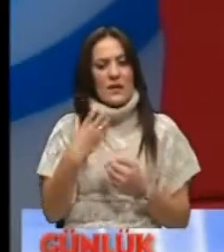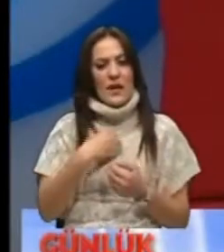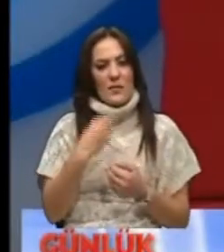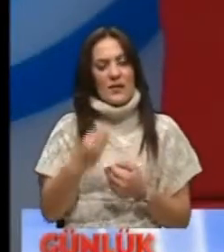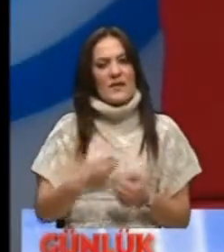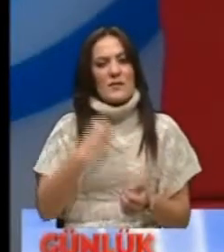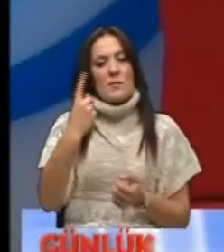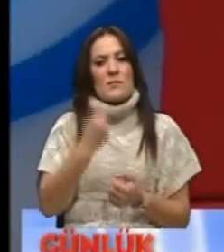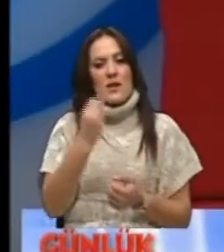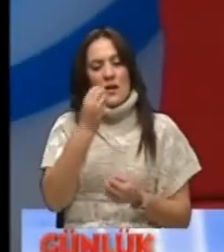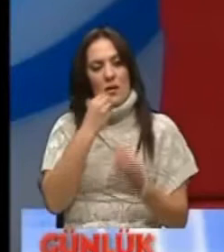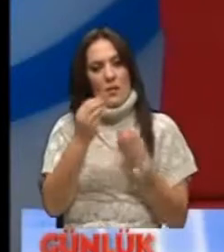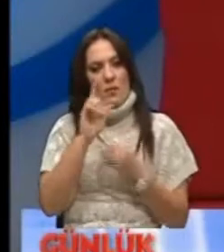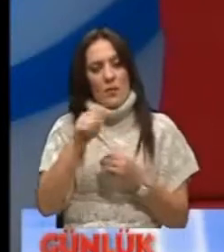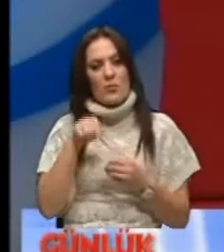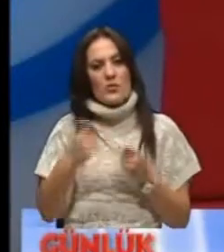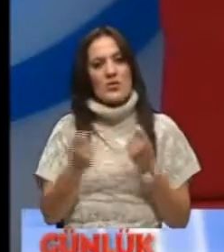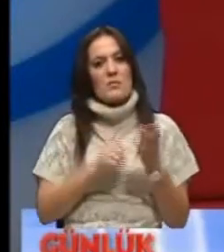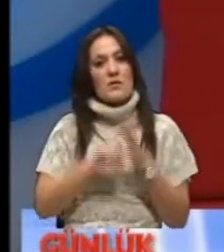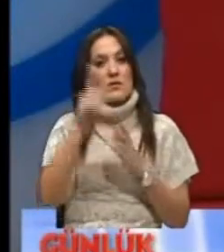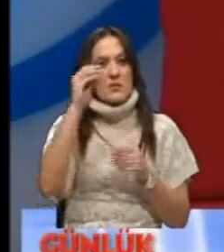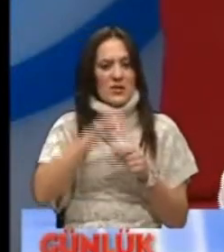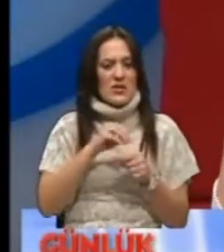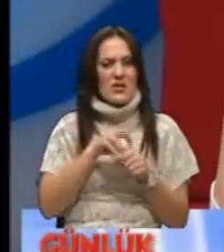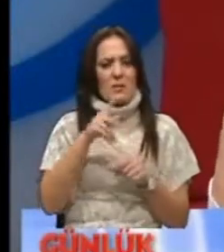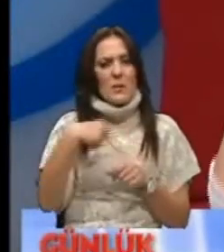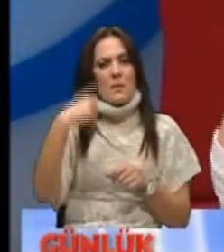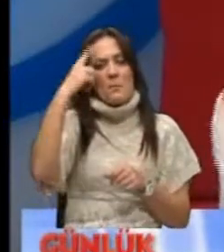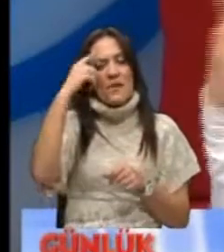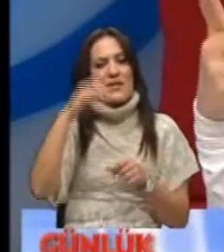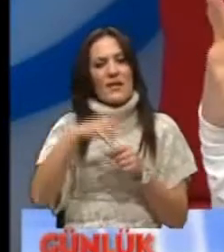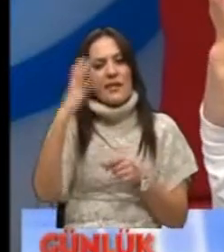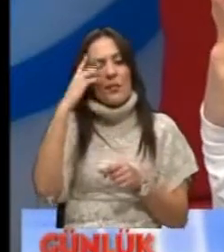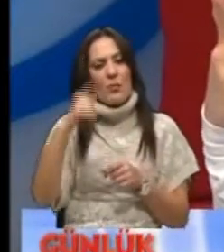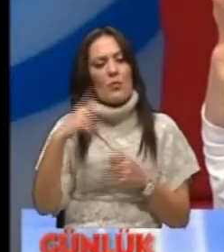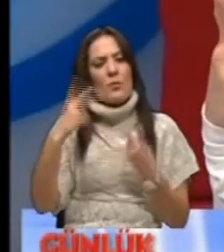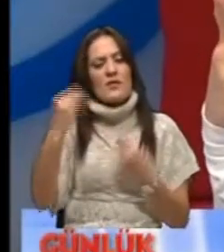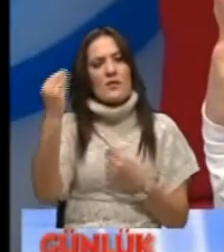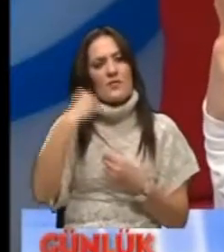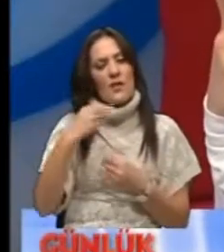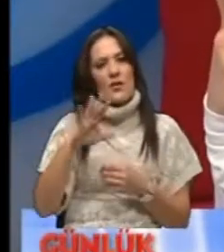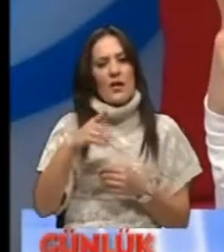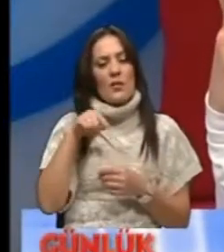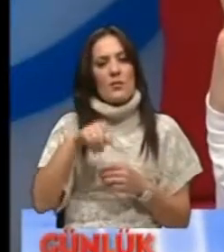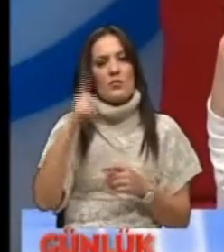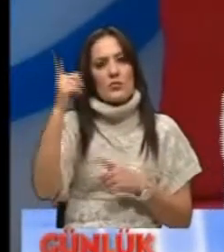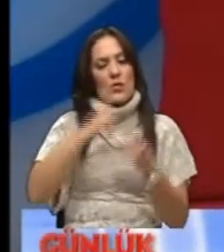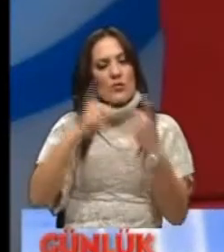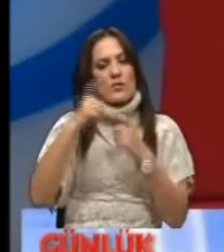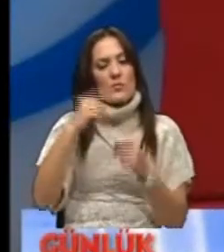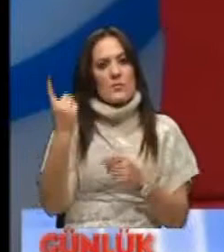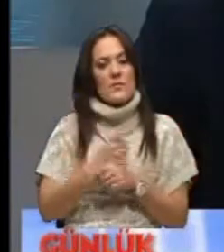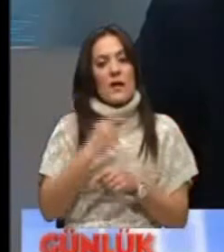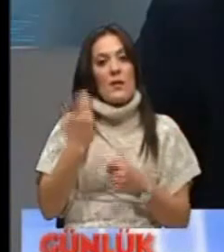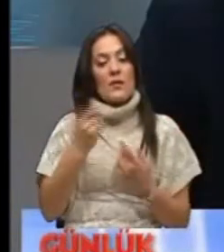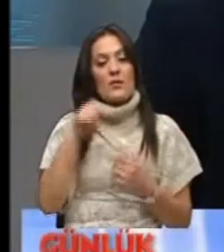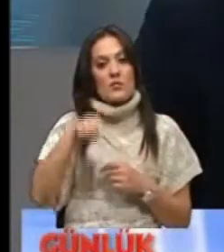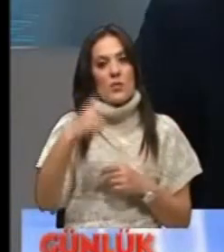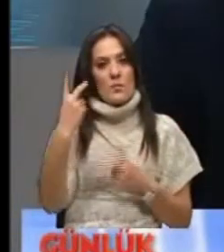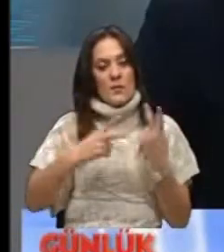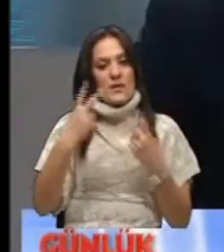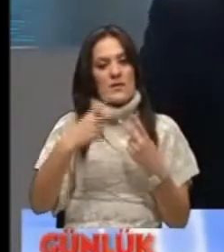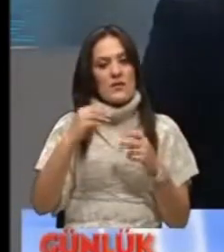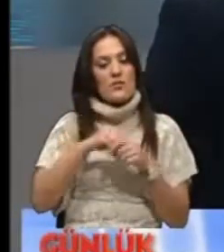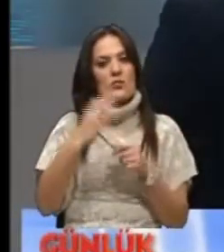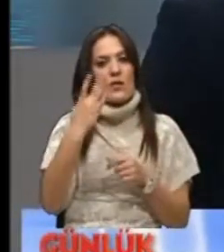iyi hissedeyim, bir şeyler atıştırmam lazım bu işi başarmak için falan. Bilinçaltı bunda bu mesajları veriyor galiba değil mi çok sonra güzel. Sonra bize? Bakın esasında şöyle mesajları